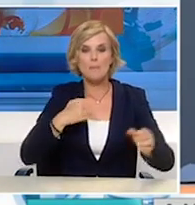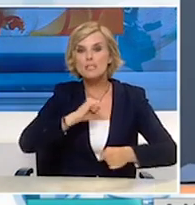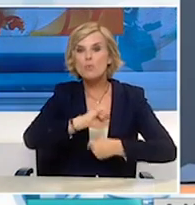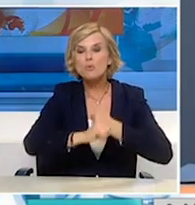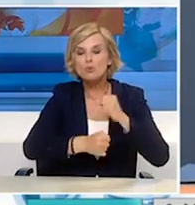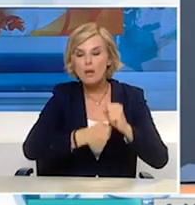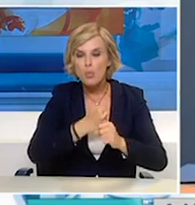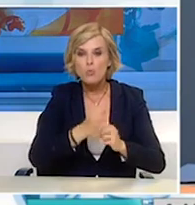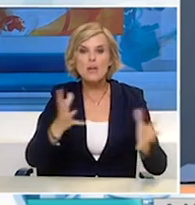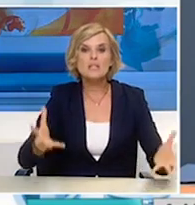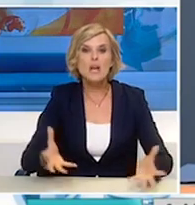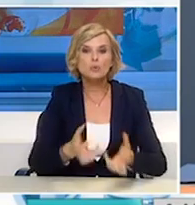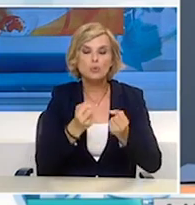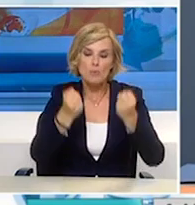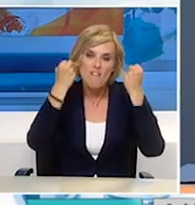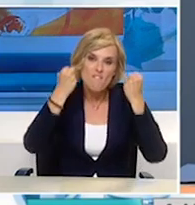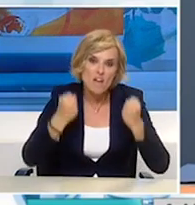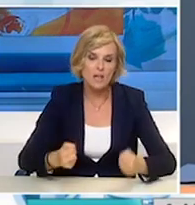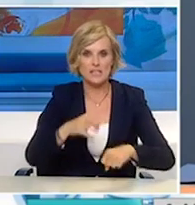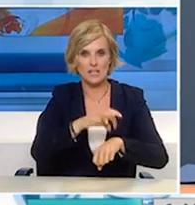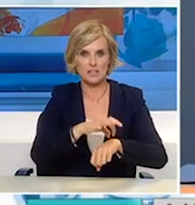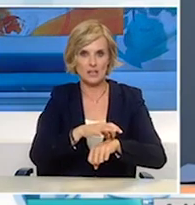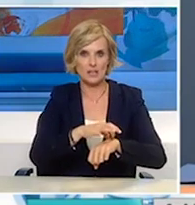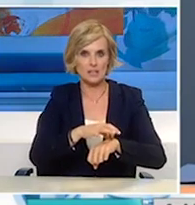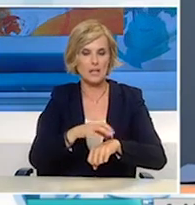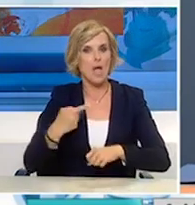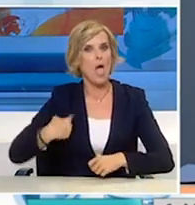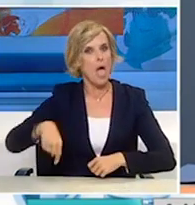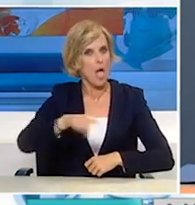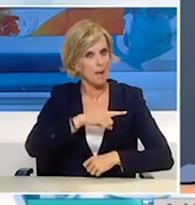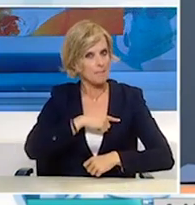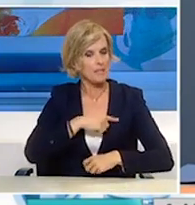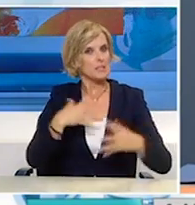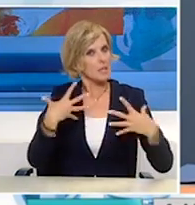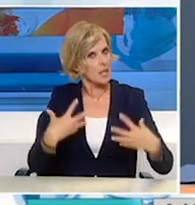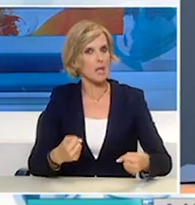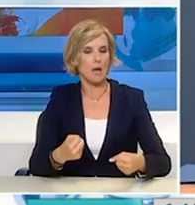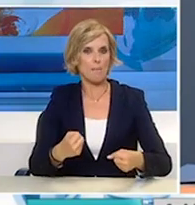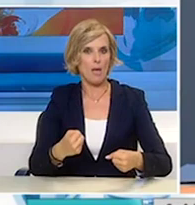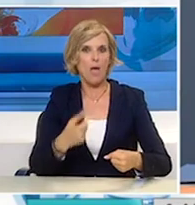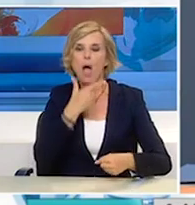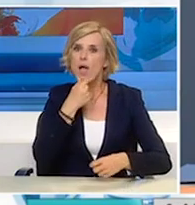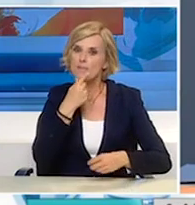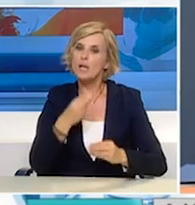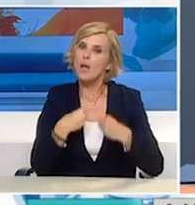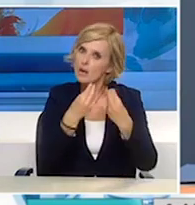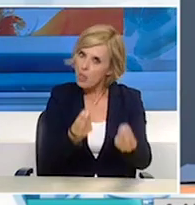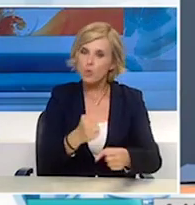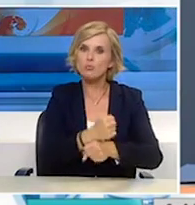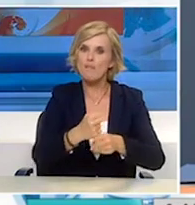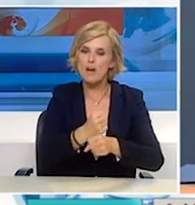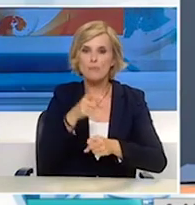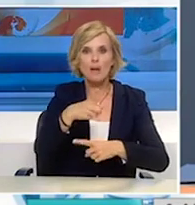ψηλές βαρύτητες οι οποίοι μπαίναν στα νοσοκομεία. Αλλά σε εμάς υπήρχε εδώ και ένα μήνα αυτή η δυνατότητα που λέει η αγαπητή δημοσιογράφος. Και επίσης υπήρχε και η